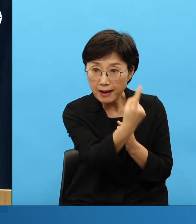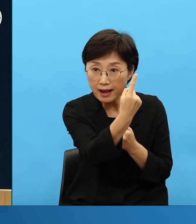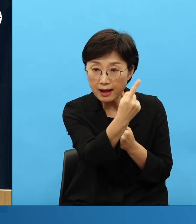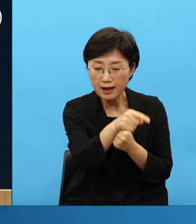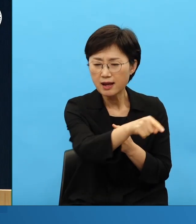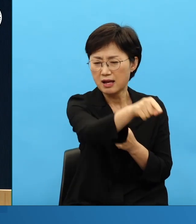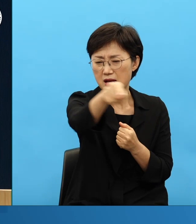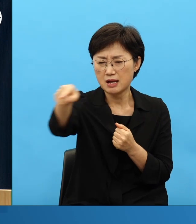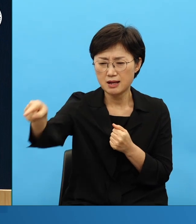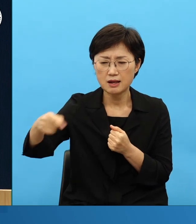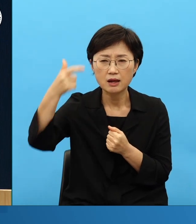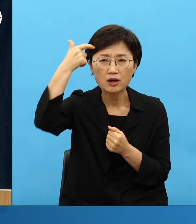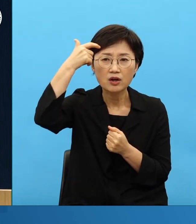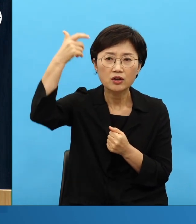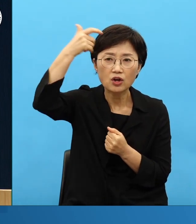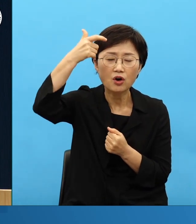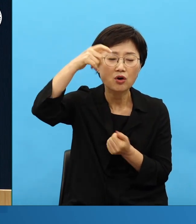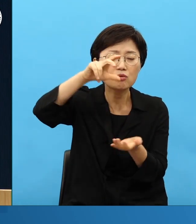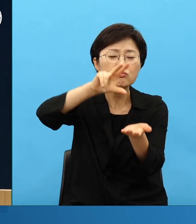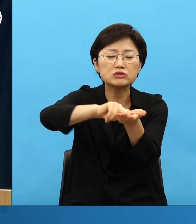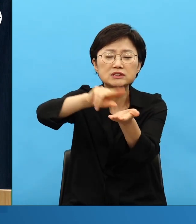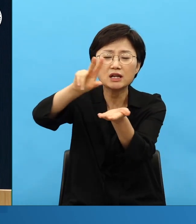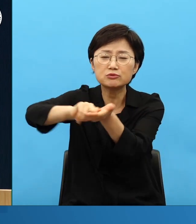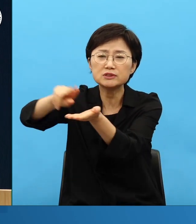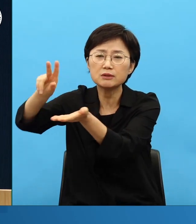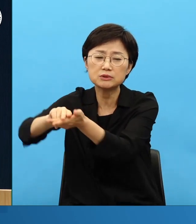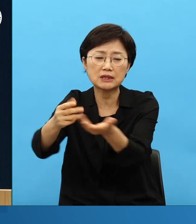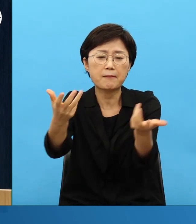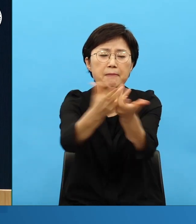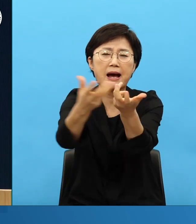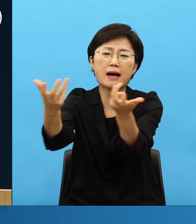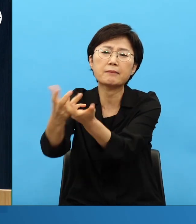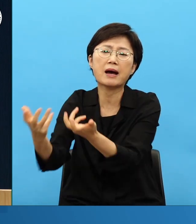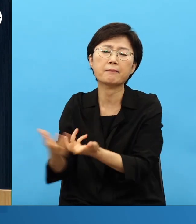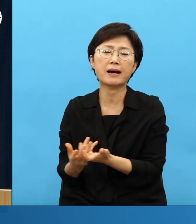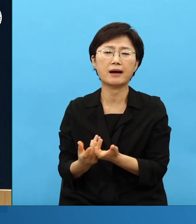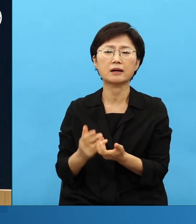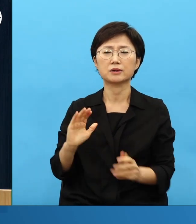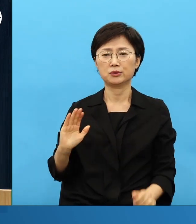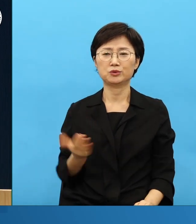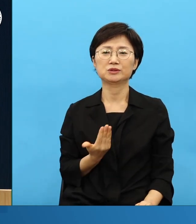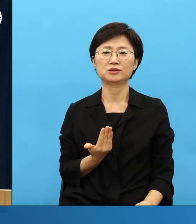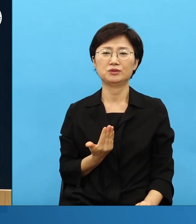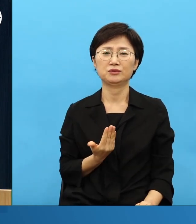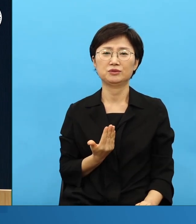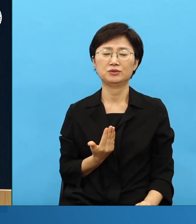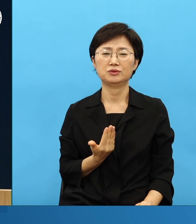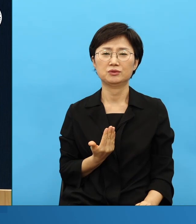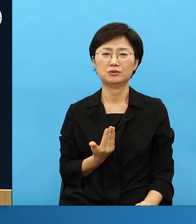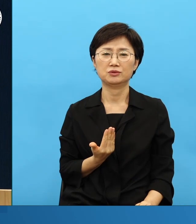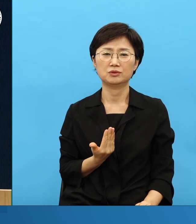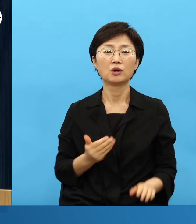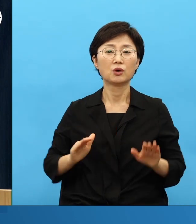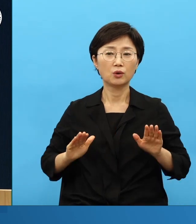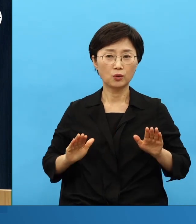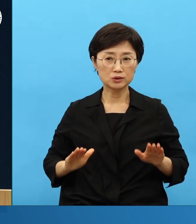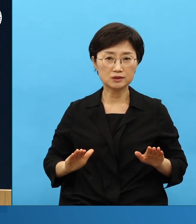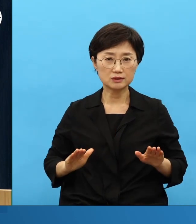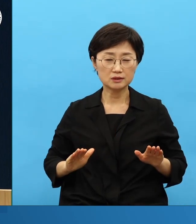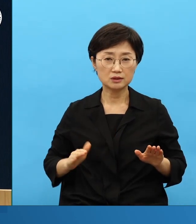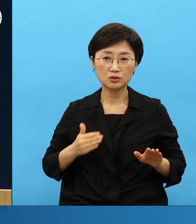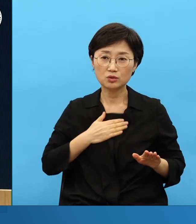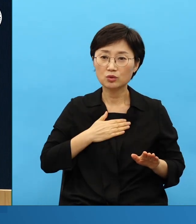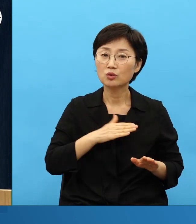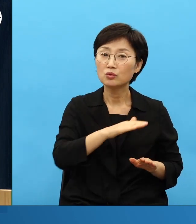go the way they planned because spiritual problems continue to plow in instead. 오늘 여러분은 언약을